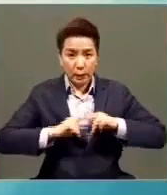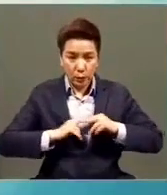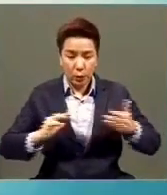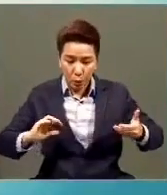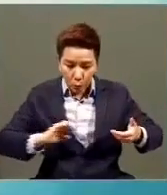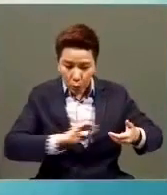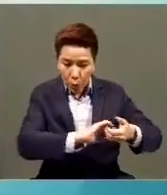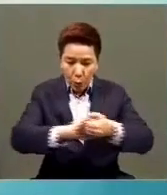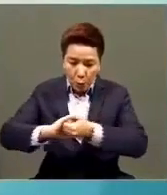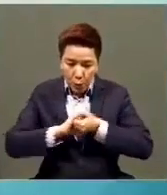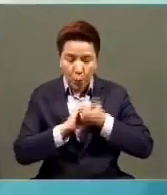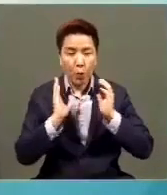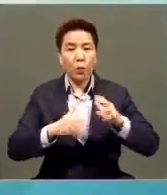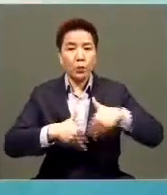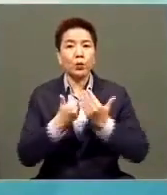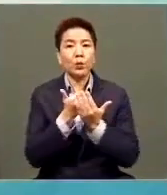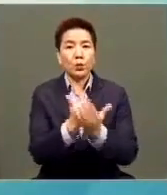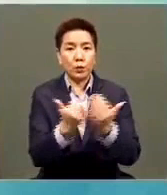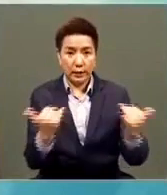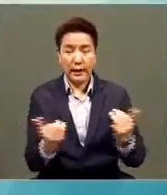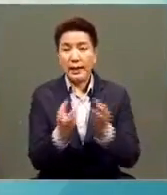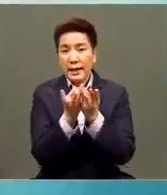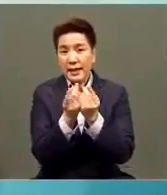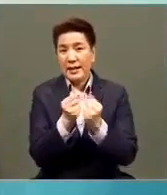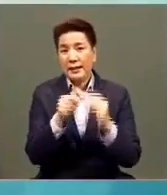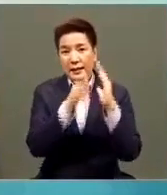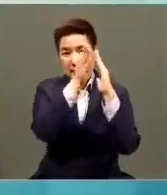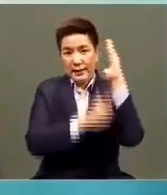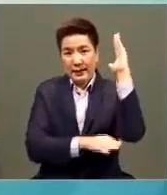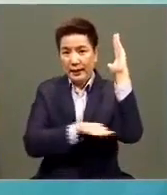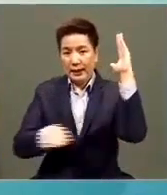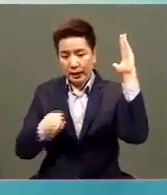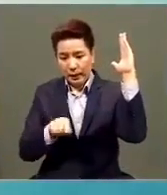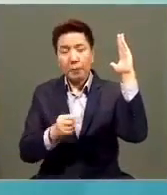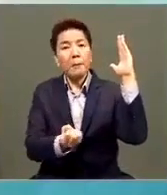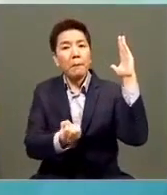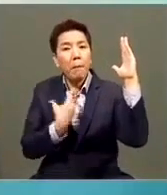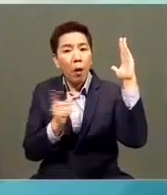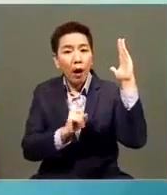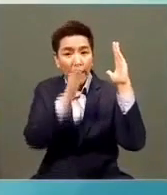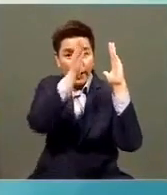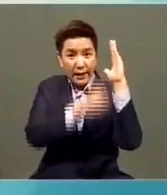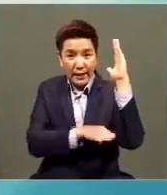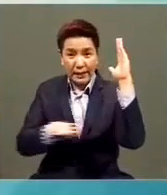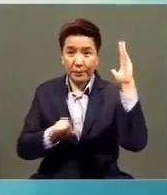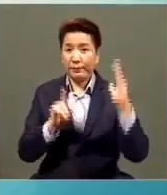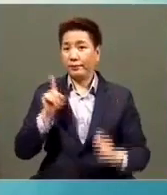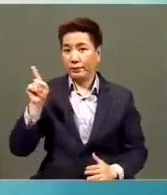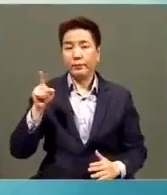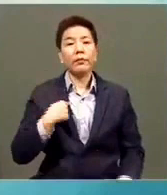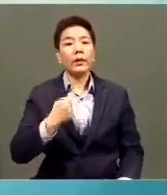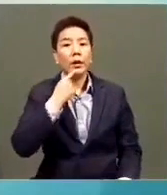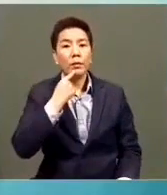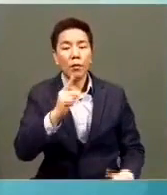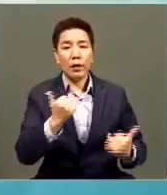นะคะแล้วก็รวมถึงประชาชนด้วยตัวเลขตรงนี้ยังสะท้อนให้เราเห็นอะไรอีกบ้างคะหมายความว่าการที่พวกเ